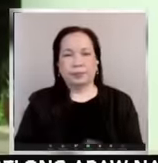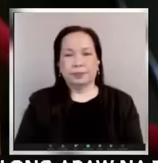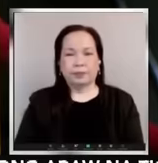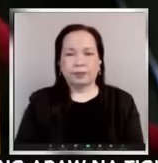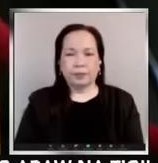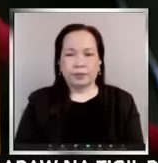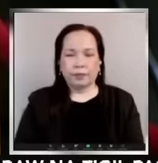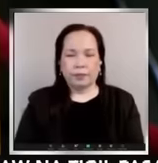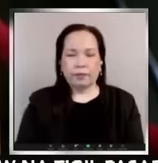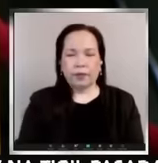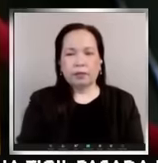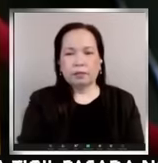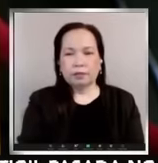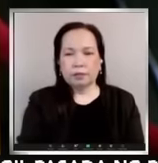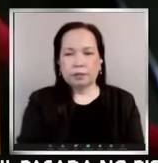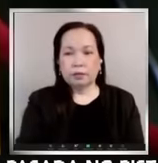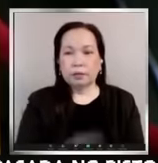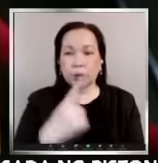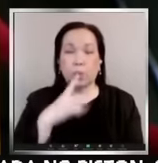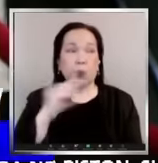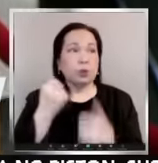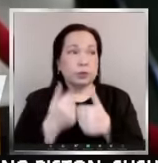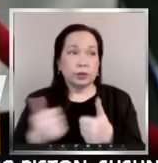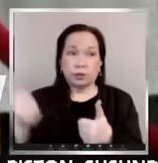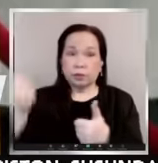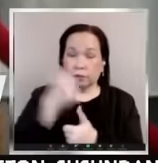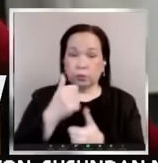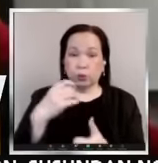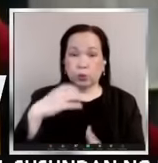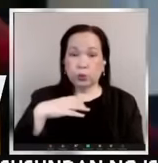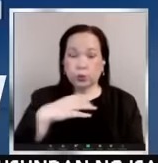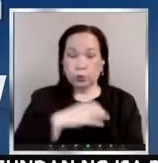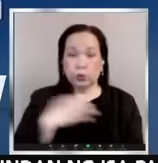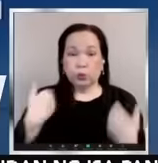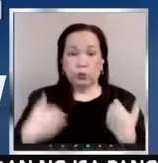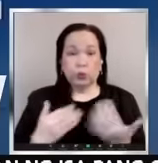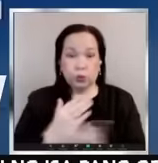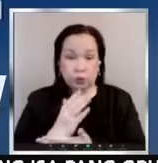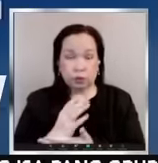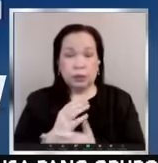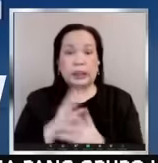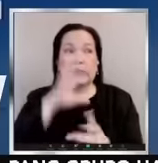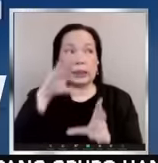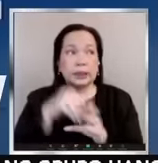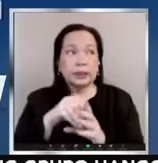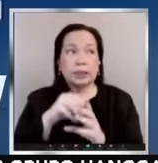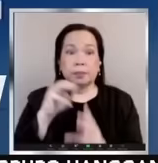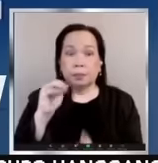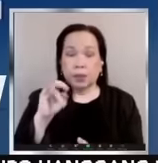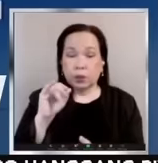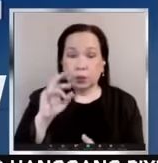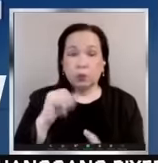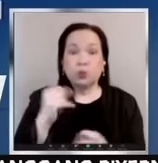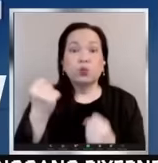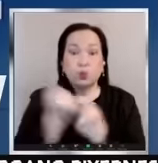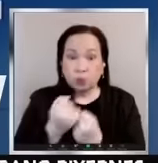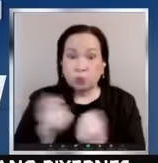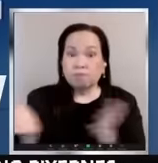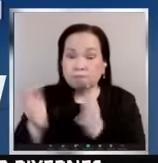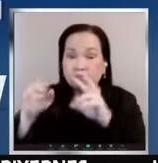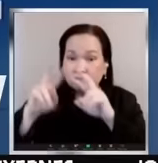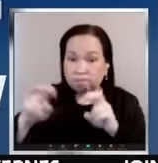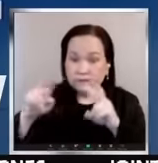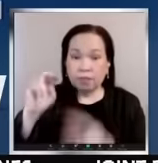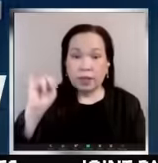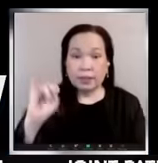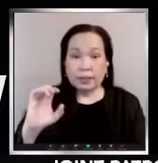Mismong ang chairman na ng Committee on Human Rights sa Kamara na bahagi ng mayorya ang sumusuporta ngayon sa investigasyon ng ICC o